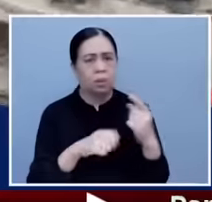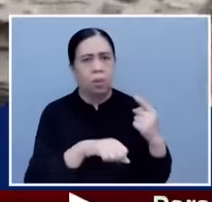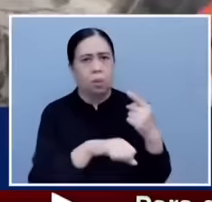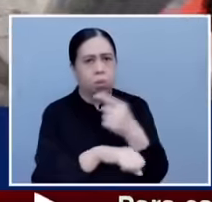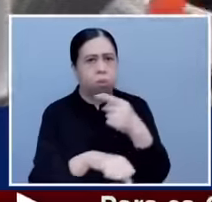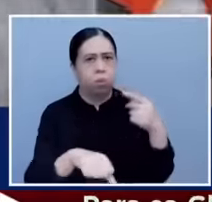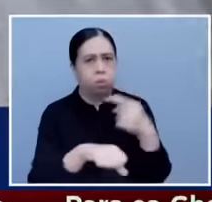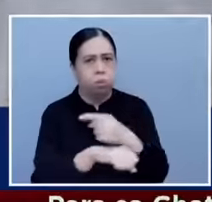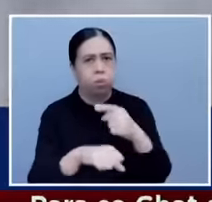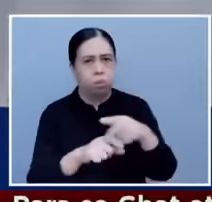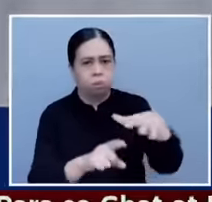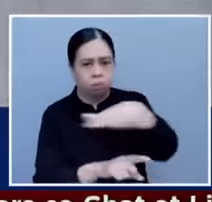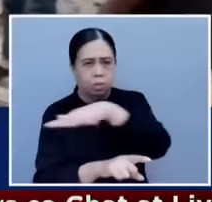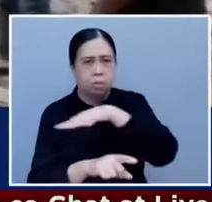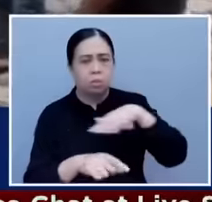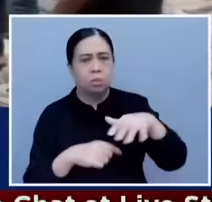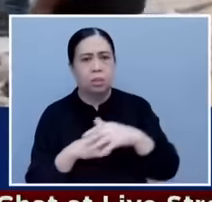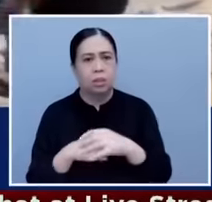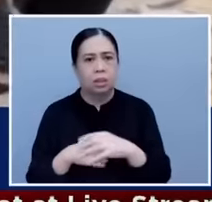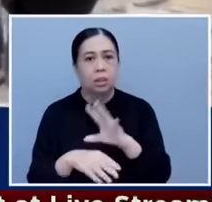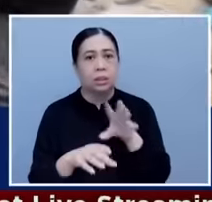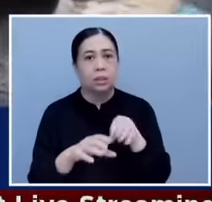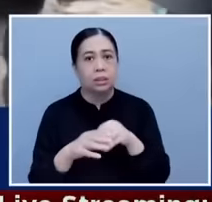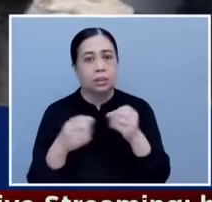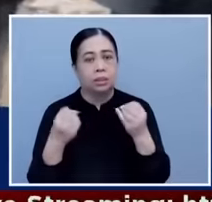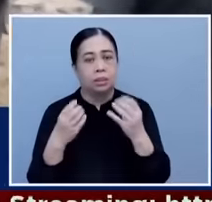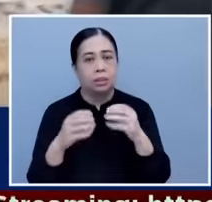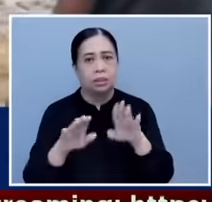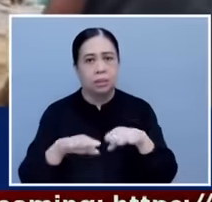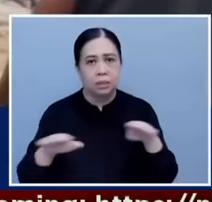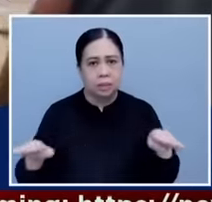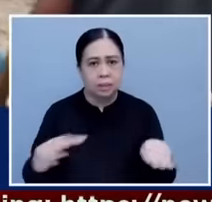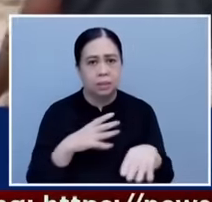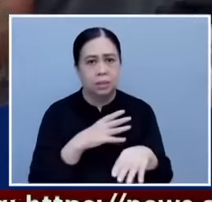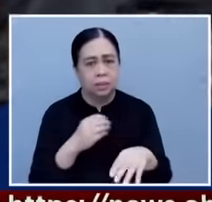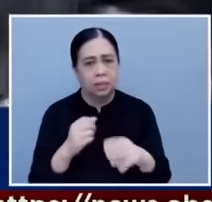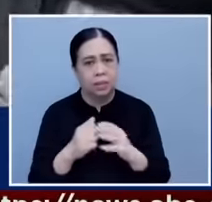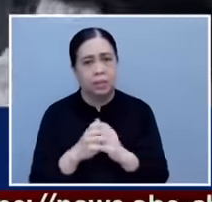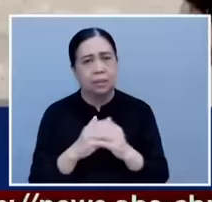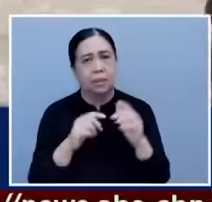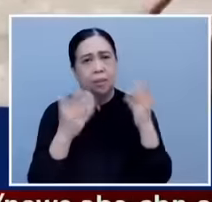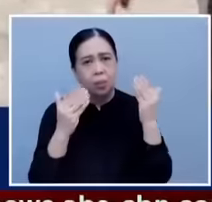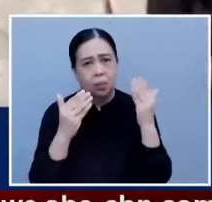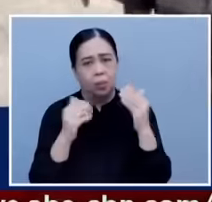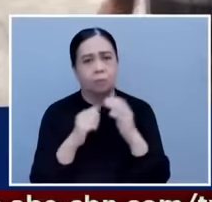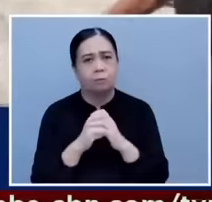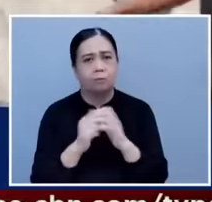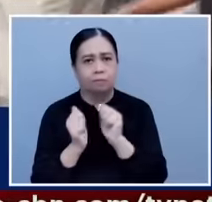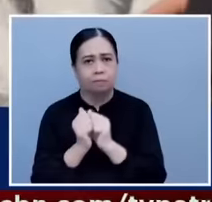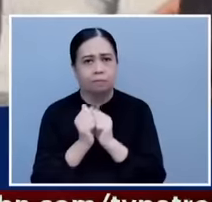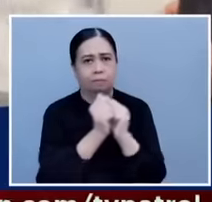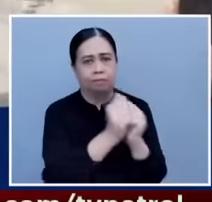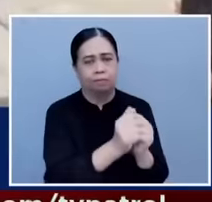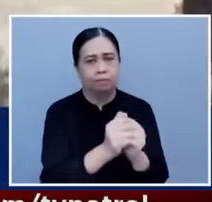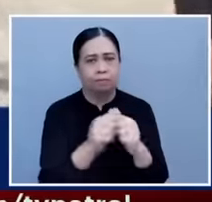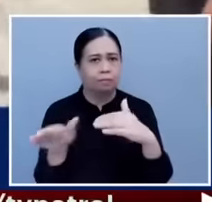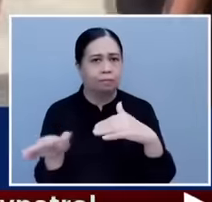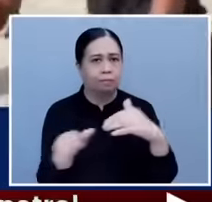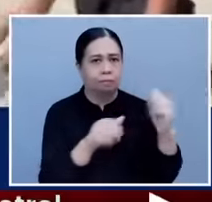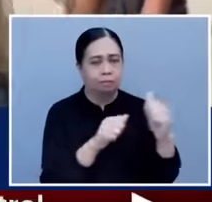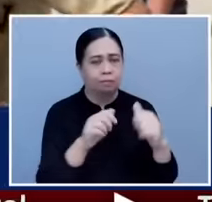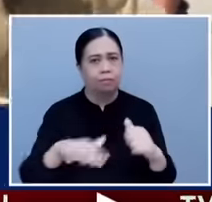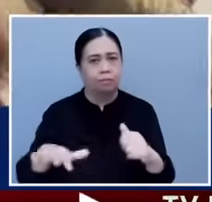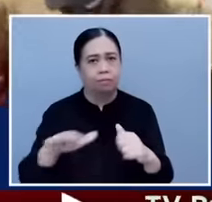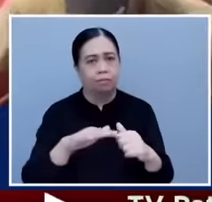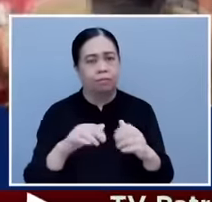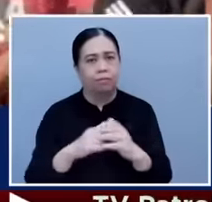ang paligid nila. Kasama nila ang maraming bata at umaasa rin silang makakasama nilang makalikas ang kanilang